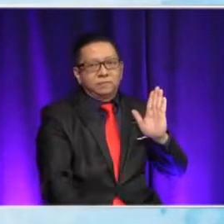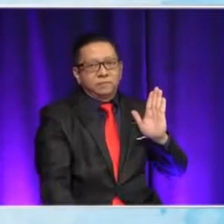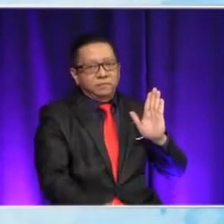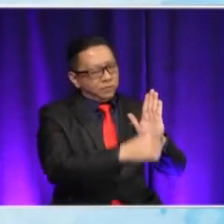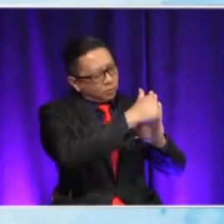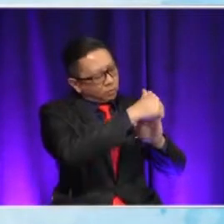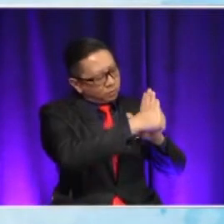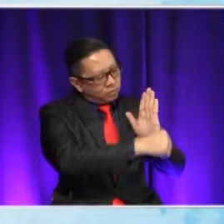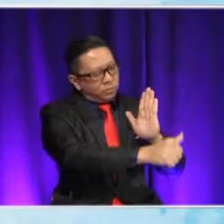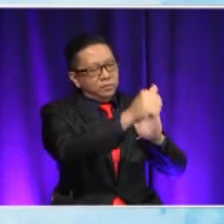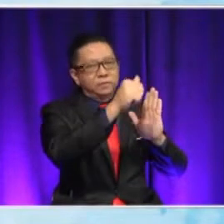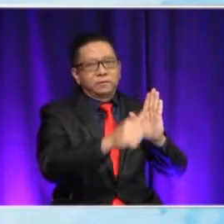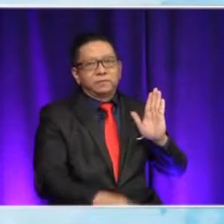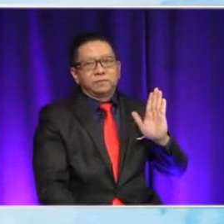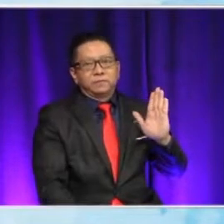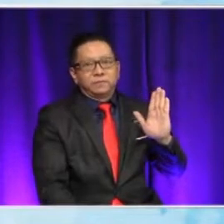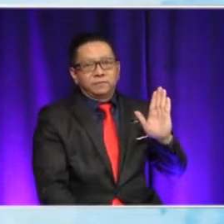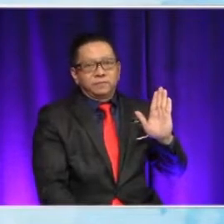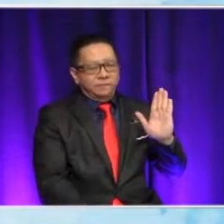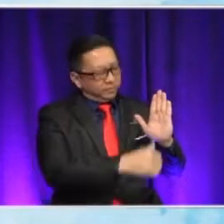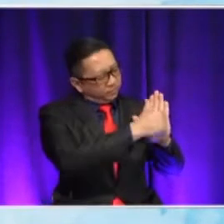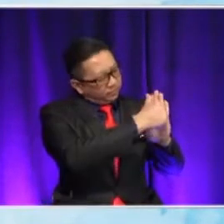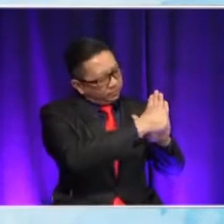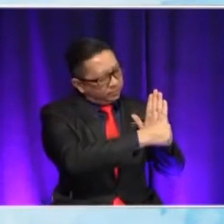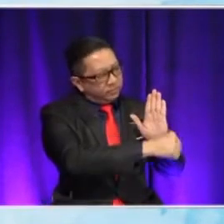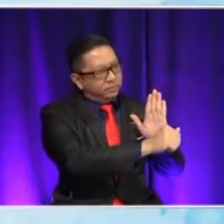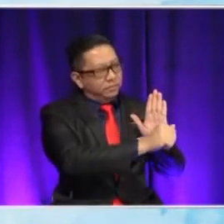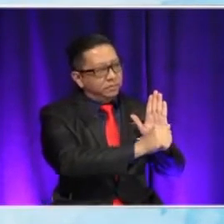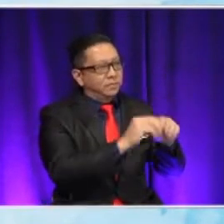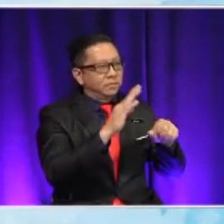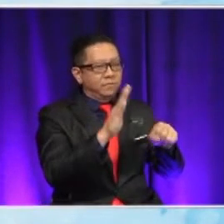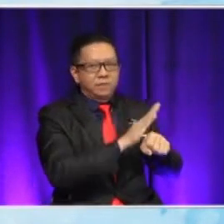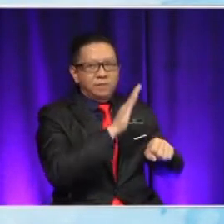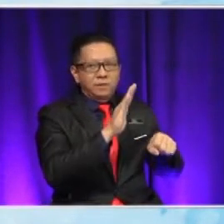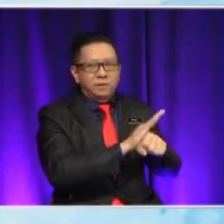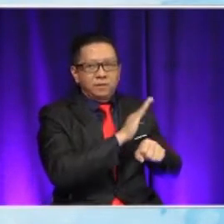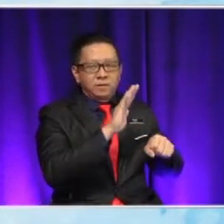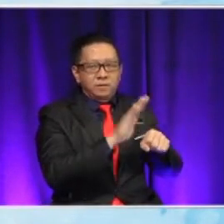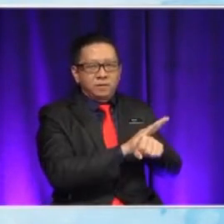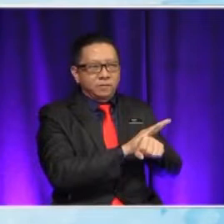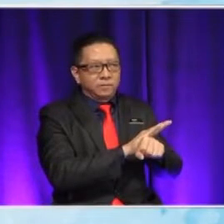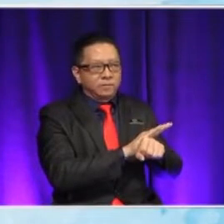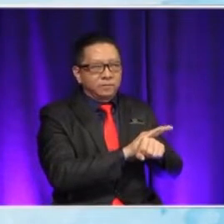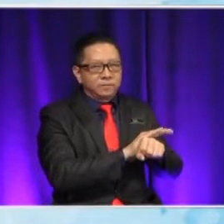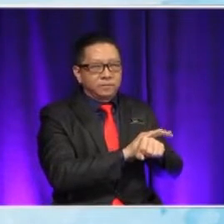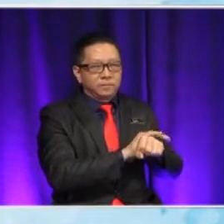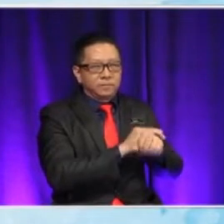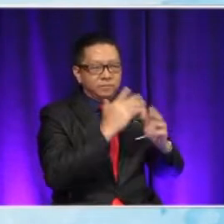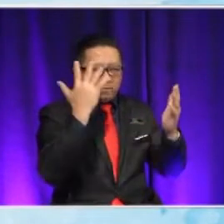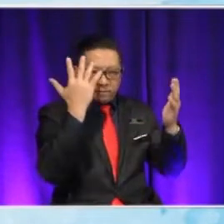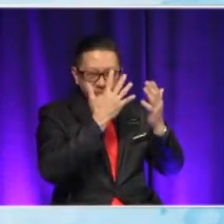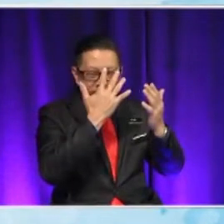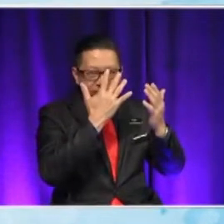atas turun Oke cium kan dekat bahagianya kita adalah kota di MB seloxy